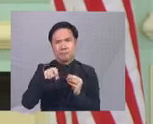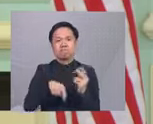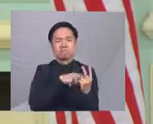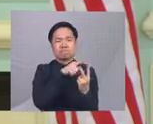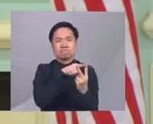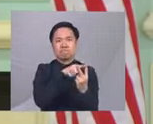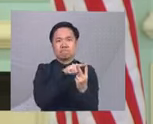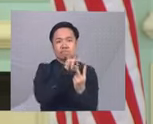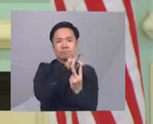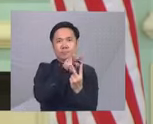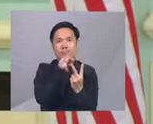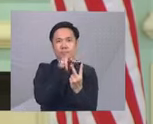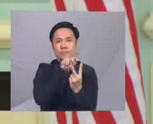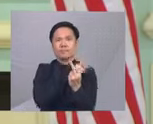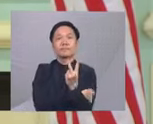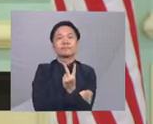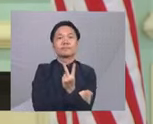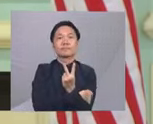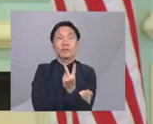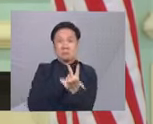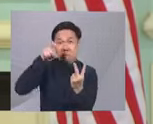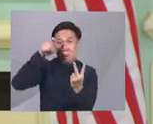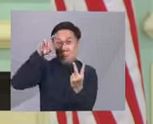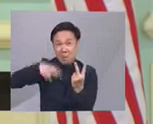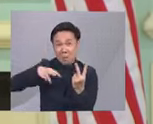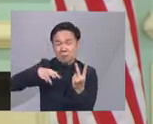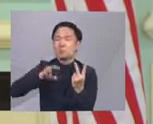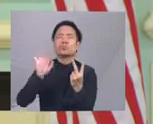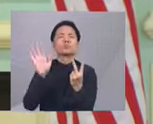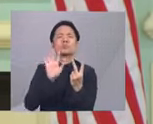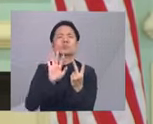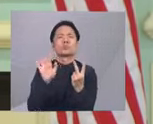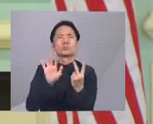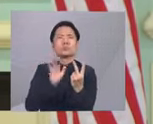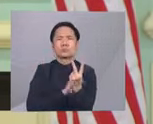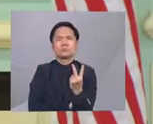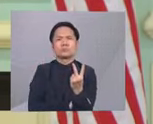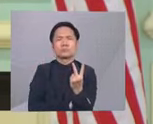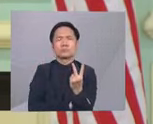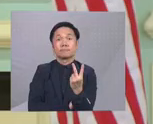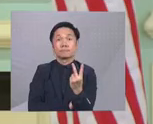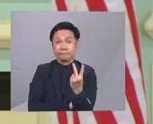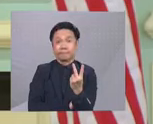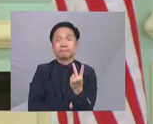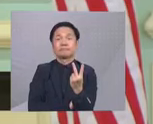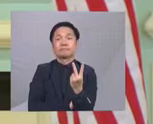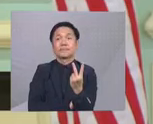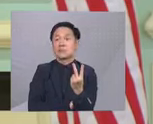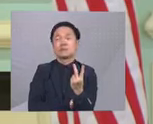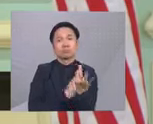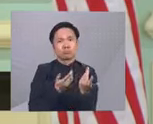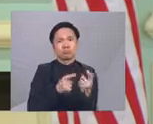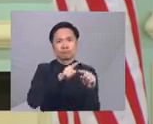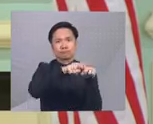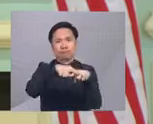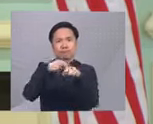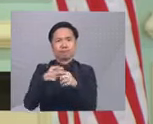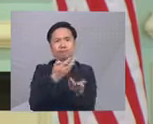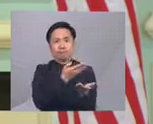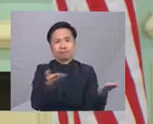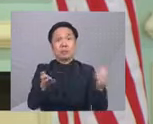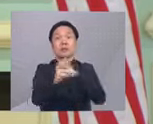saja. Jadi wajib tu tak boleh. Ini mungkin peraturan yang diperkenalkan oleh negeri. Dia